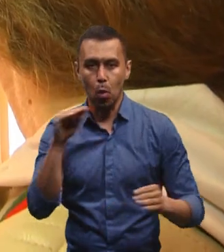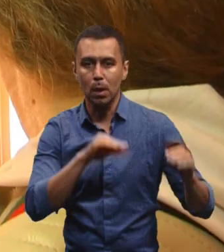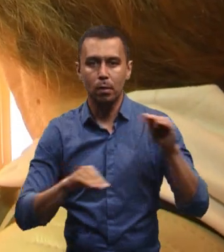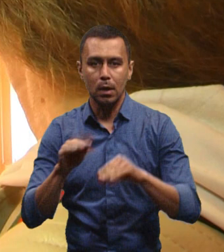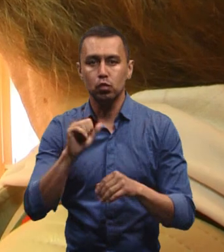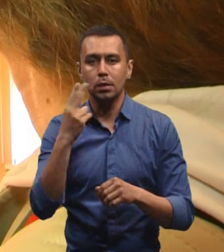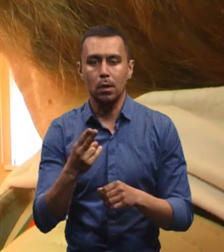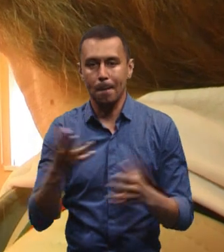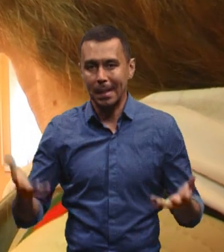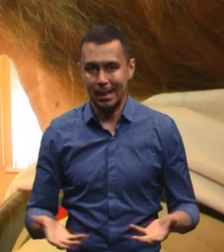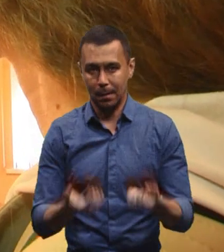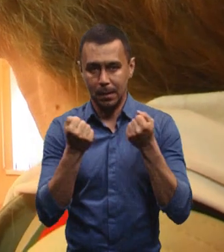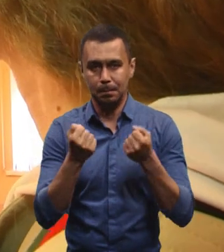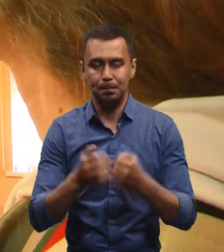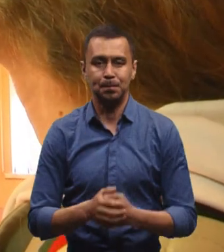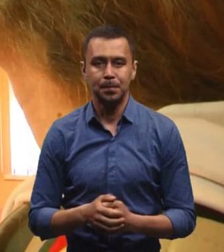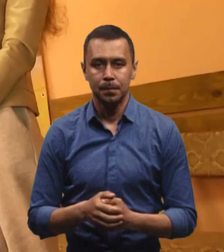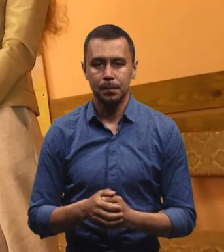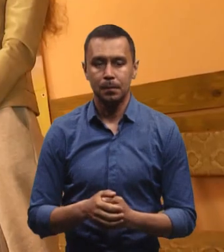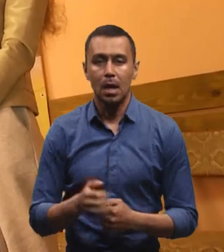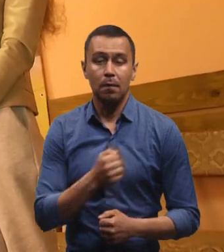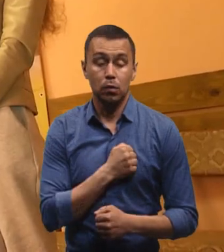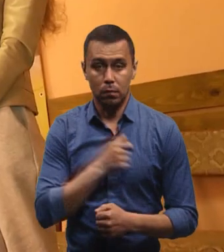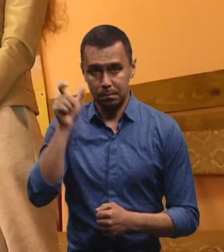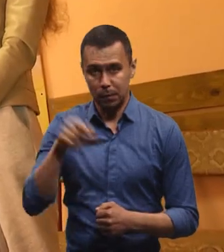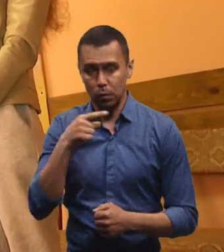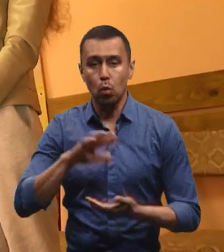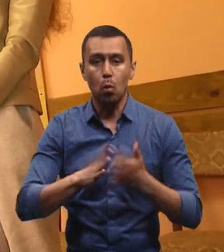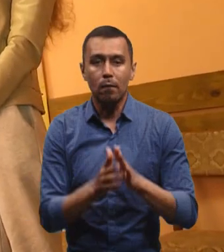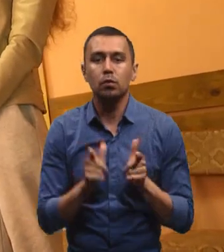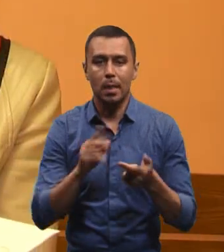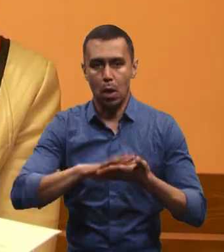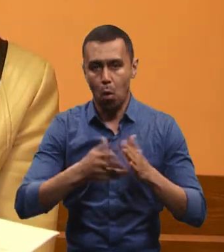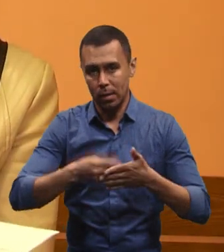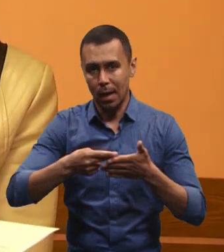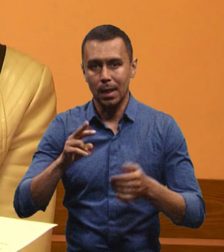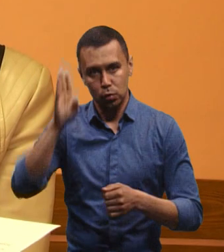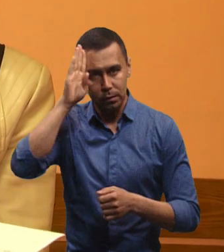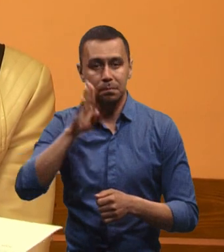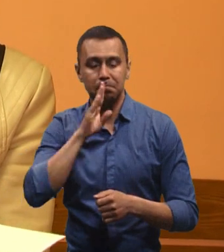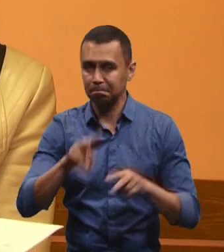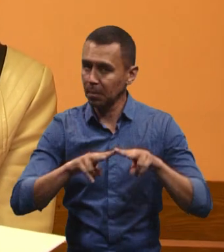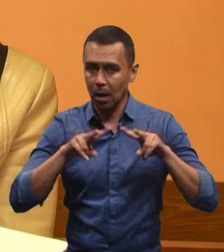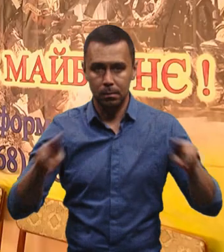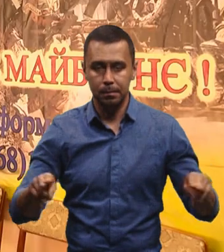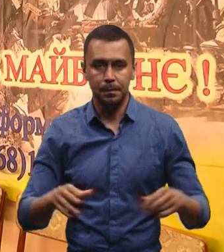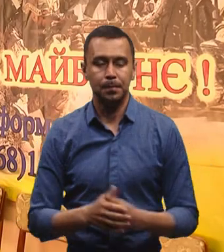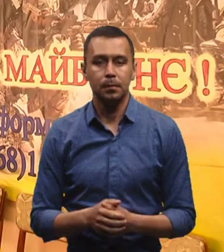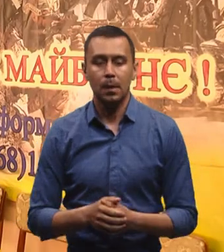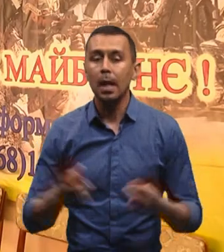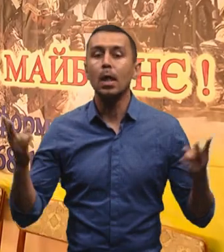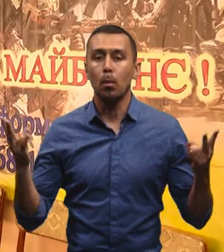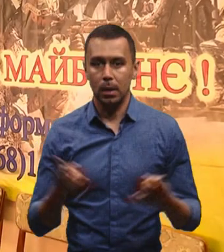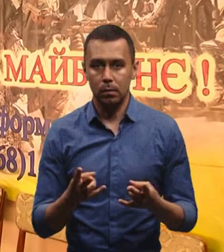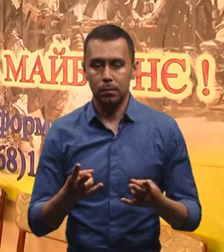комплектування та соціальної підтримки Сергій Герасимчук. Військовий каже, умови вступу на контракт для чоловіків і жінок однакові.